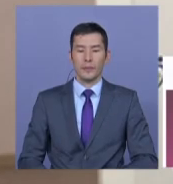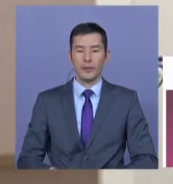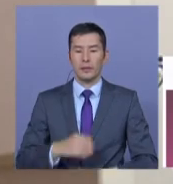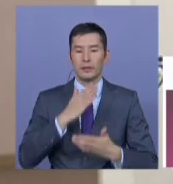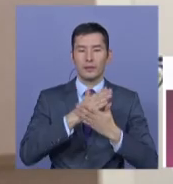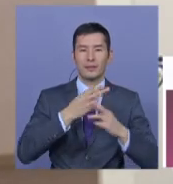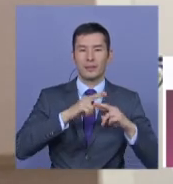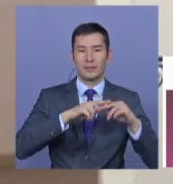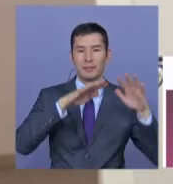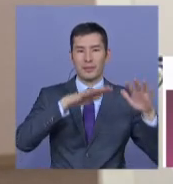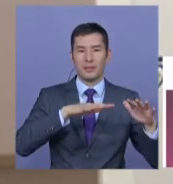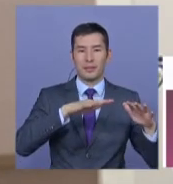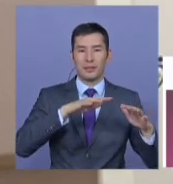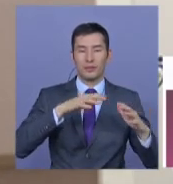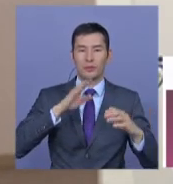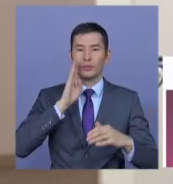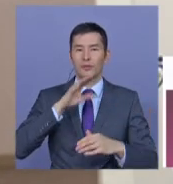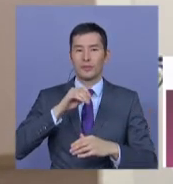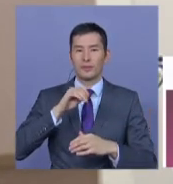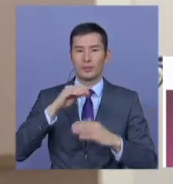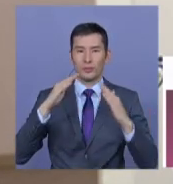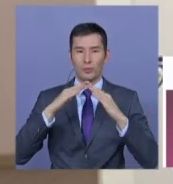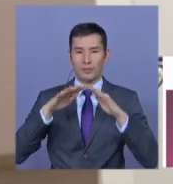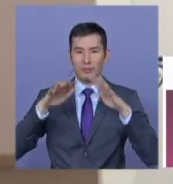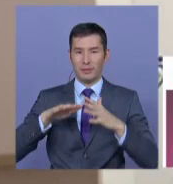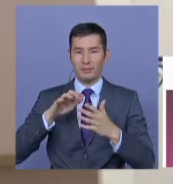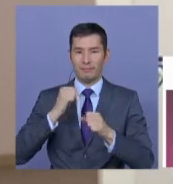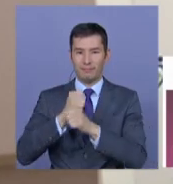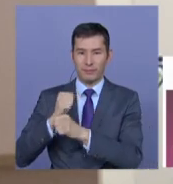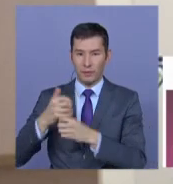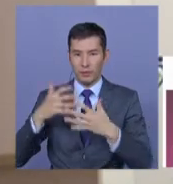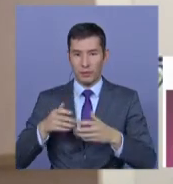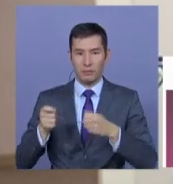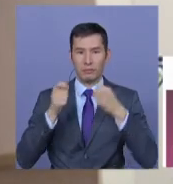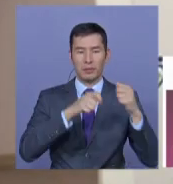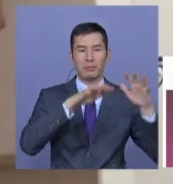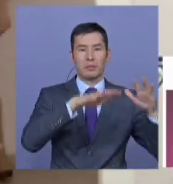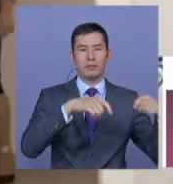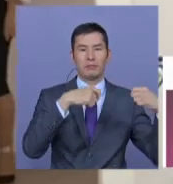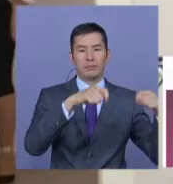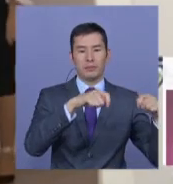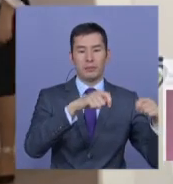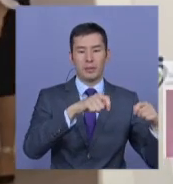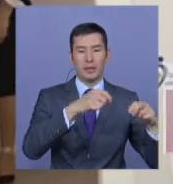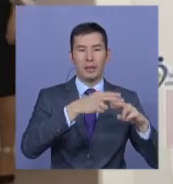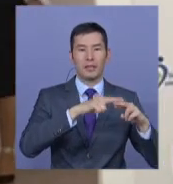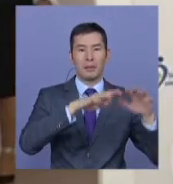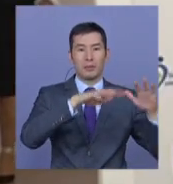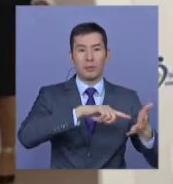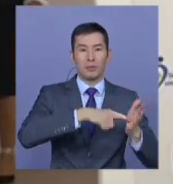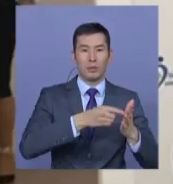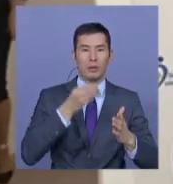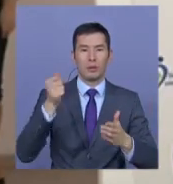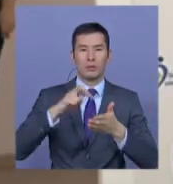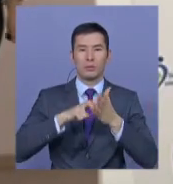бар. Сол жәрменкеге шығарып, сатуға возможность берді. Ол жәрменкеге оксилер ақша төлеп тұрып жатқан жоқ. Қазірше былай